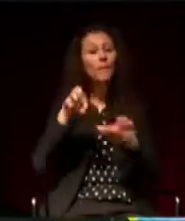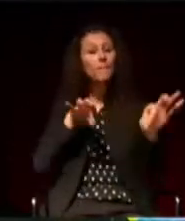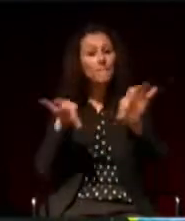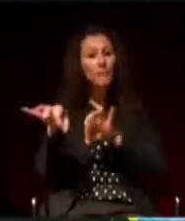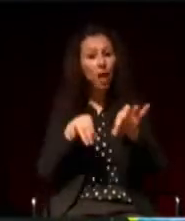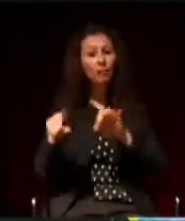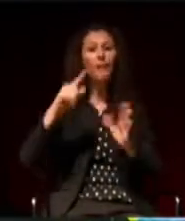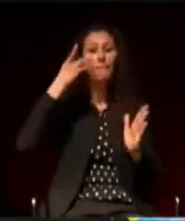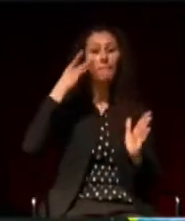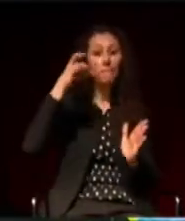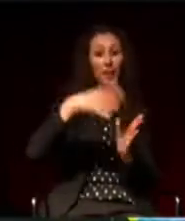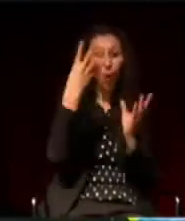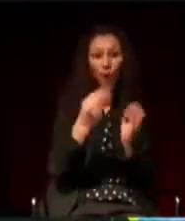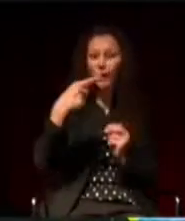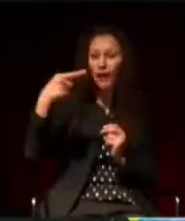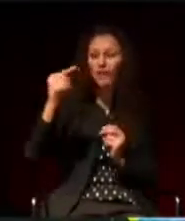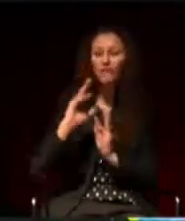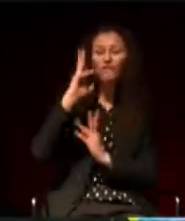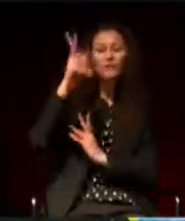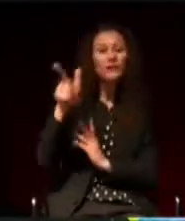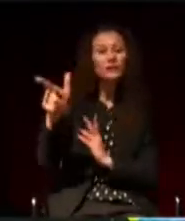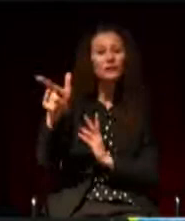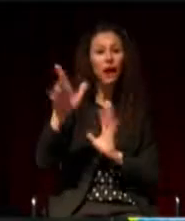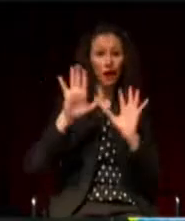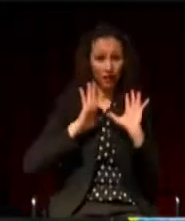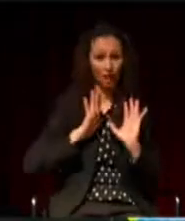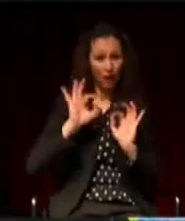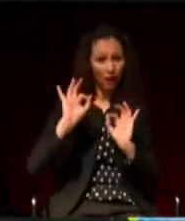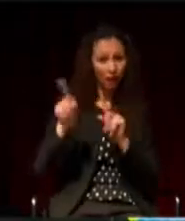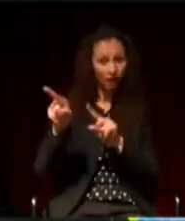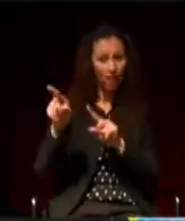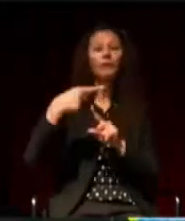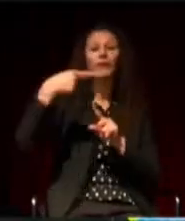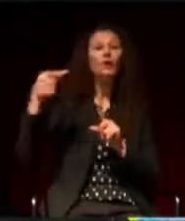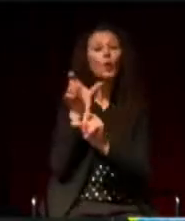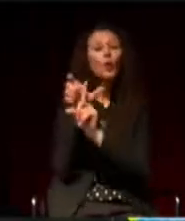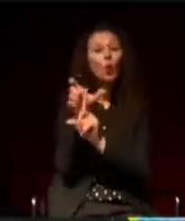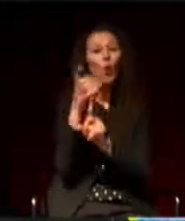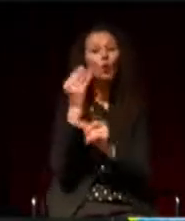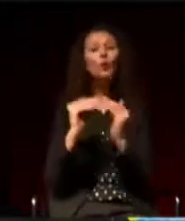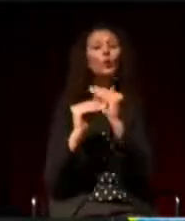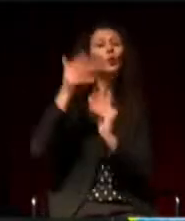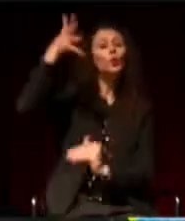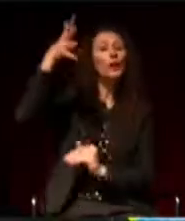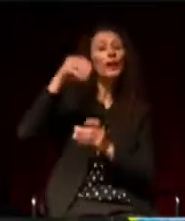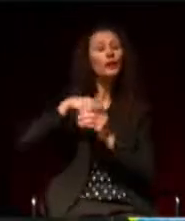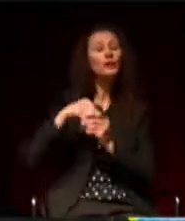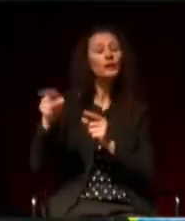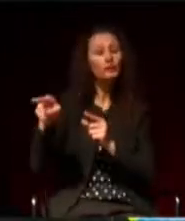planında belirlenen kat adedinden fazla olması halinde mevcut yapının kat sayısı korunacak olup kat yüksekliği